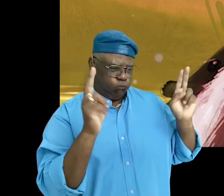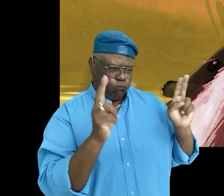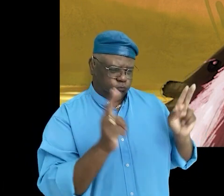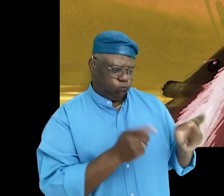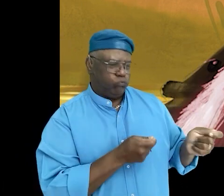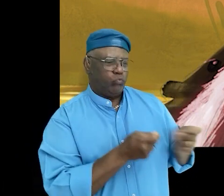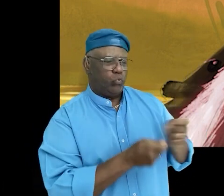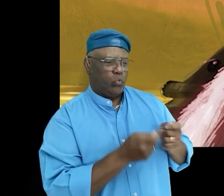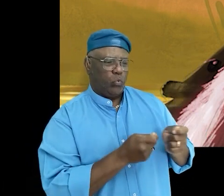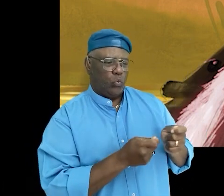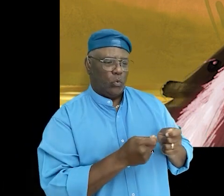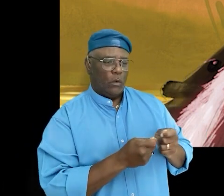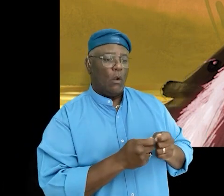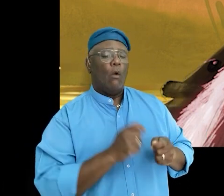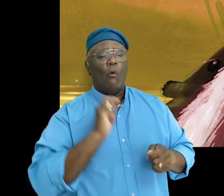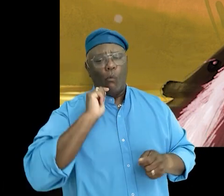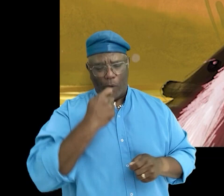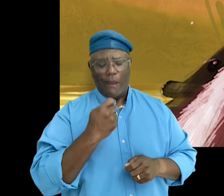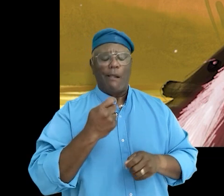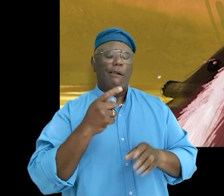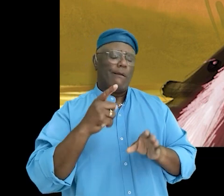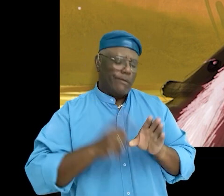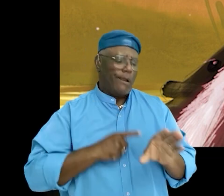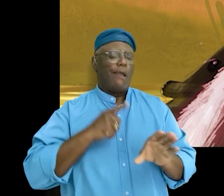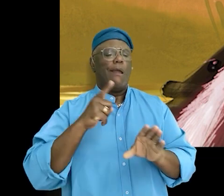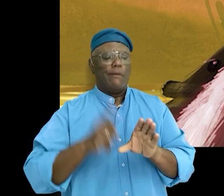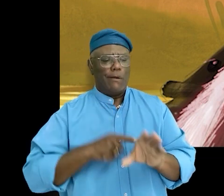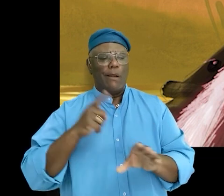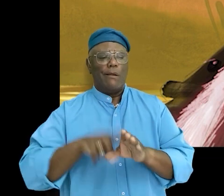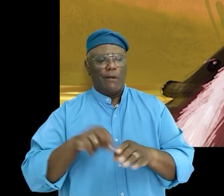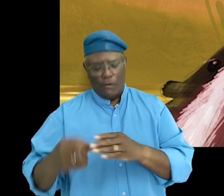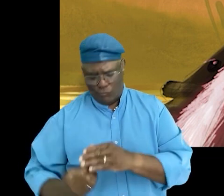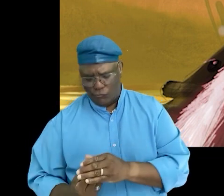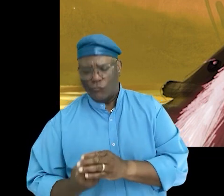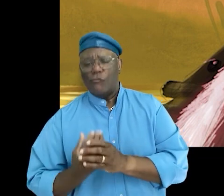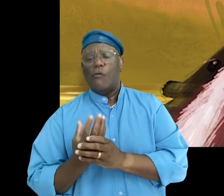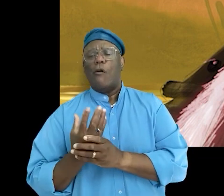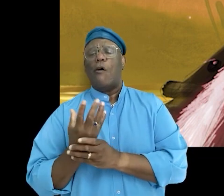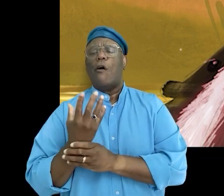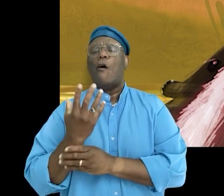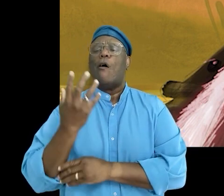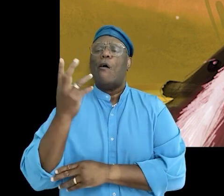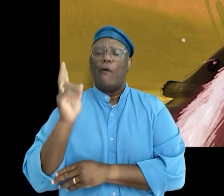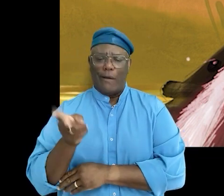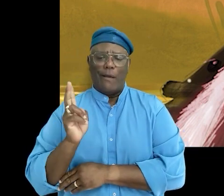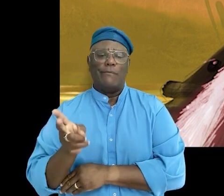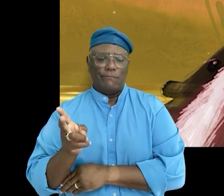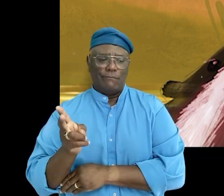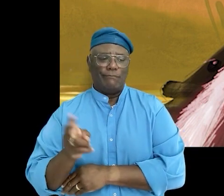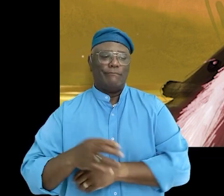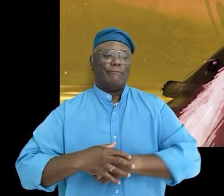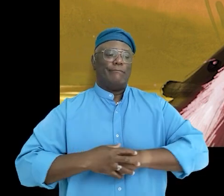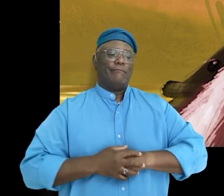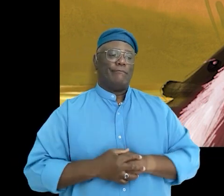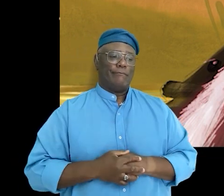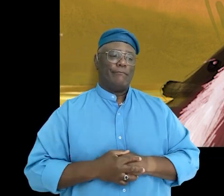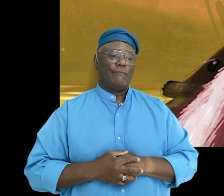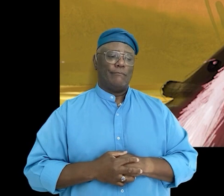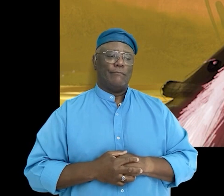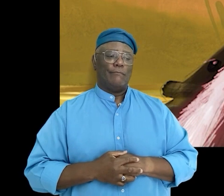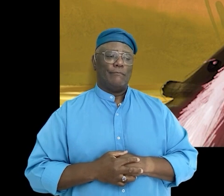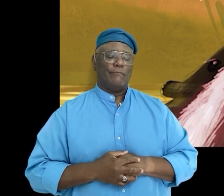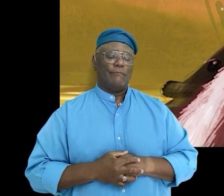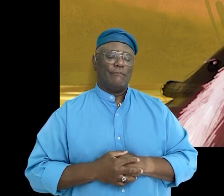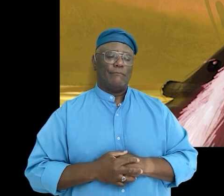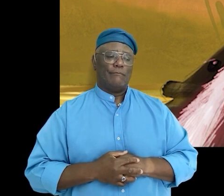ond mae'n rhoi amser I diffodd tân geisio rheoli'r fflamau, ond fe fydd yn cymryd blynyddoedd I